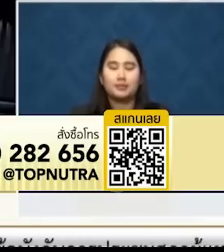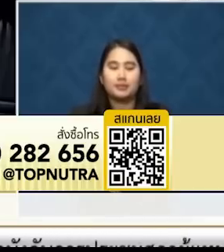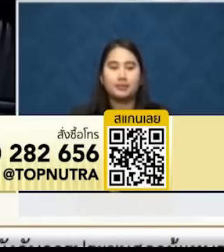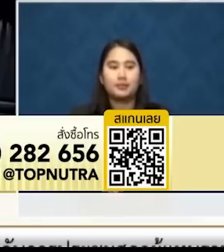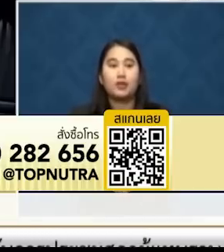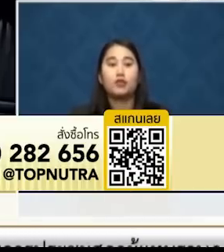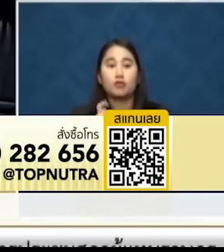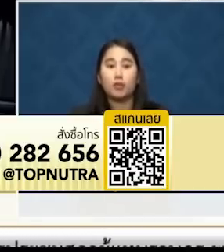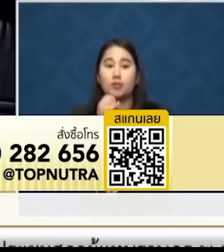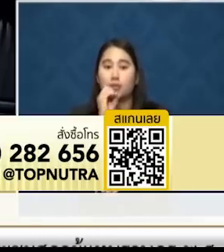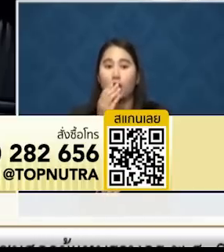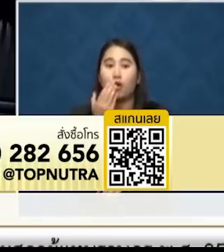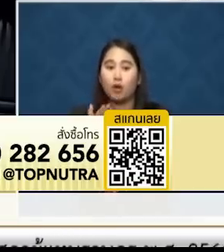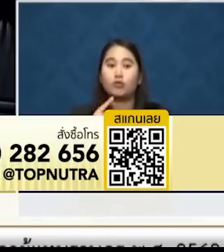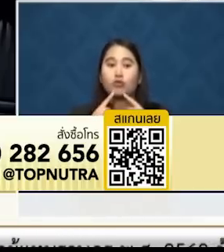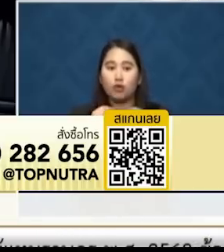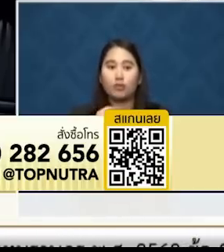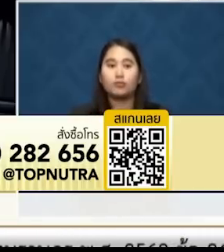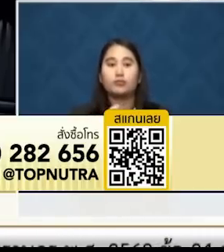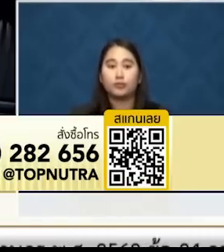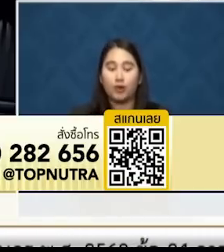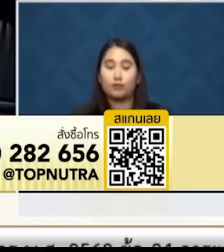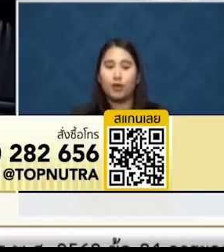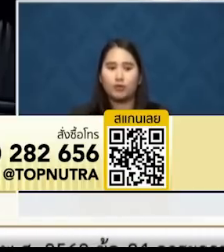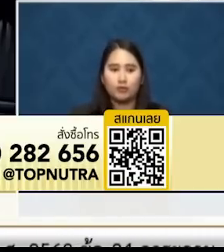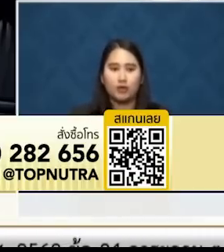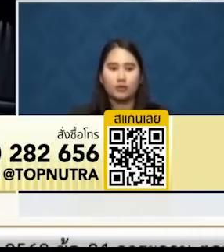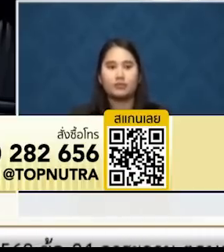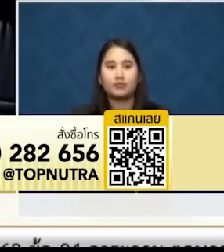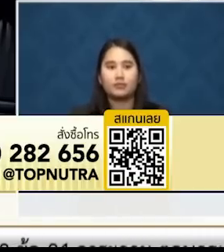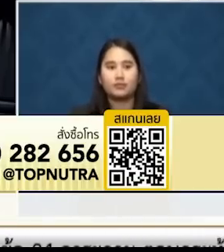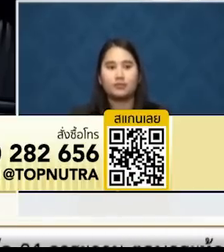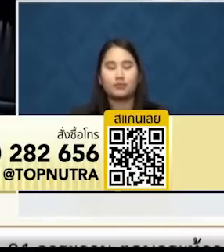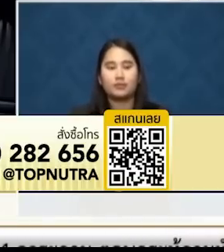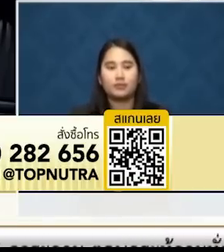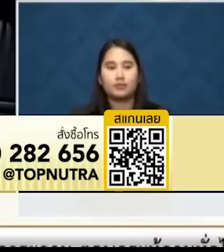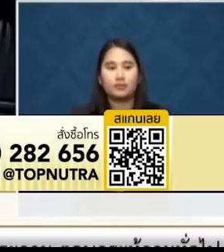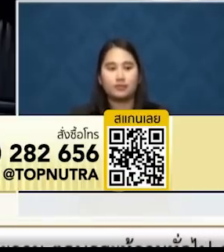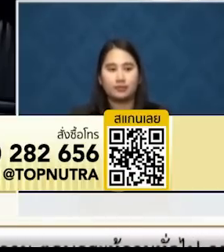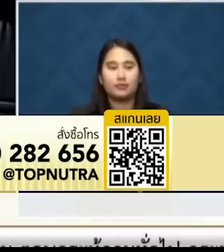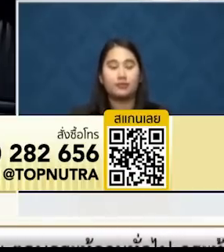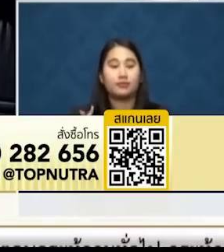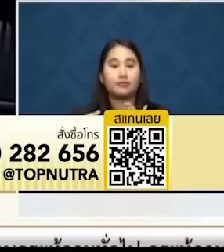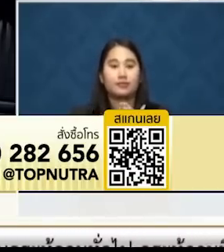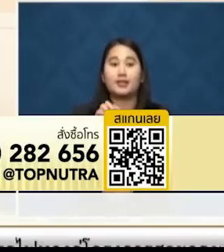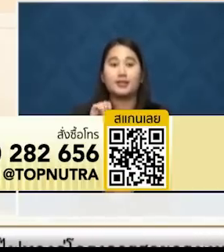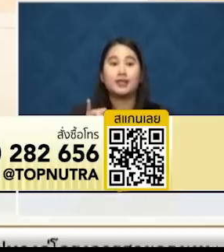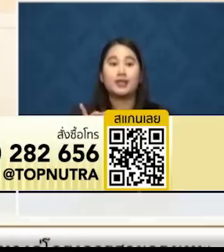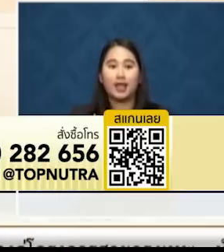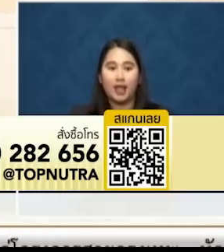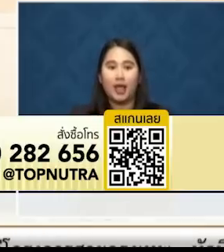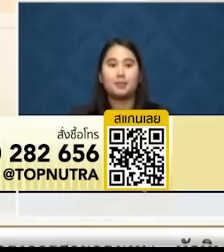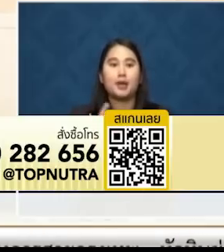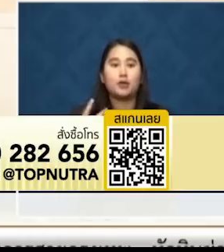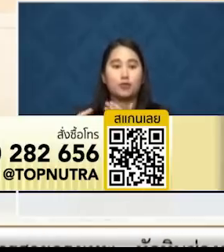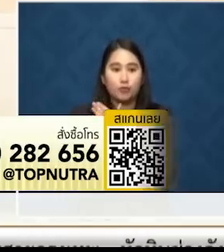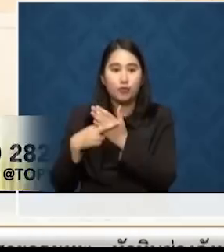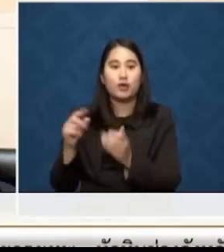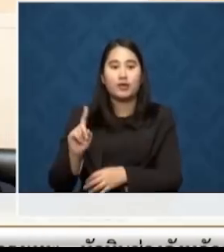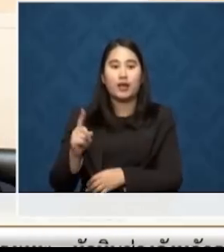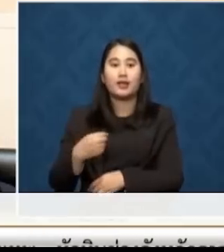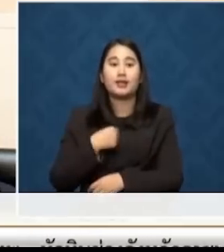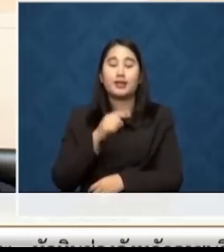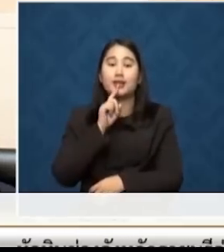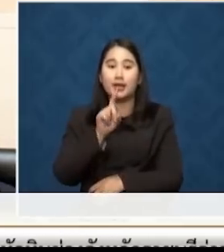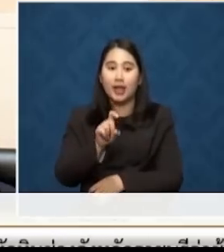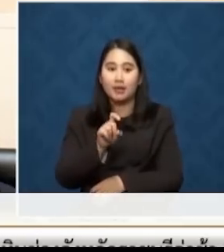ฉะนั้นต้องขอให้มีคำตอบเรื่องนี้แล้วก็ฝากท่านประธานนะครับ เดี๋ยวคุณ ทำหนังสือถามด้วยครับ ประท้วงค่ะท่านประธานคะประท้วงผู้ที่กำลังถามกระทู้